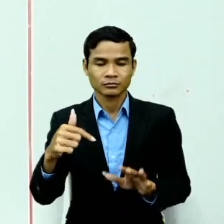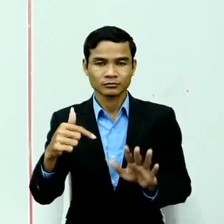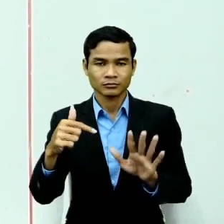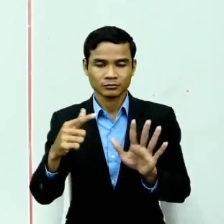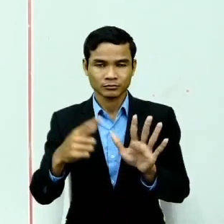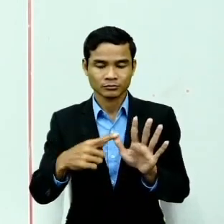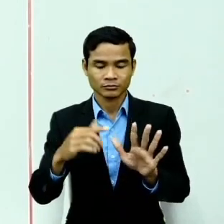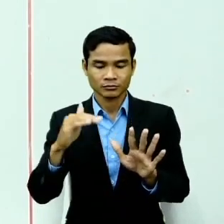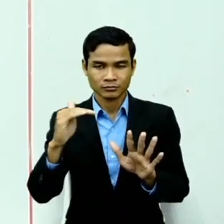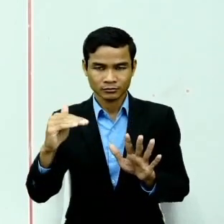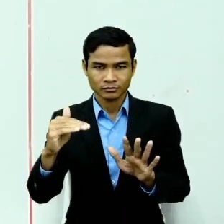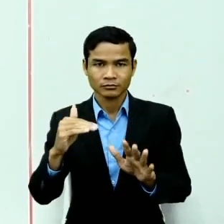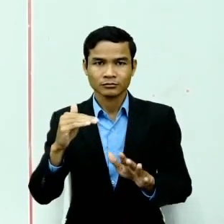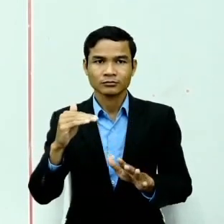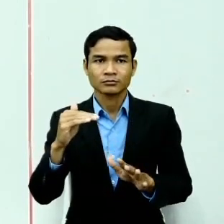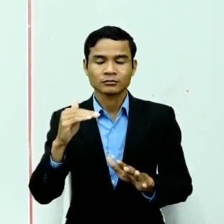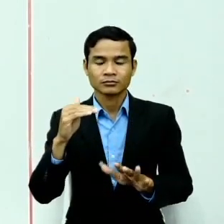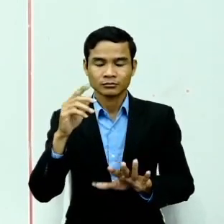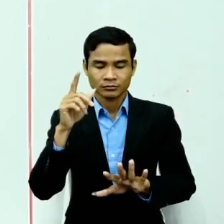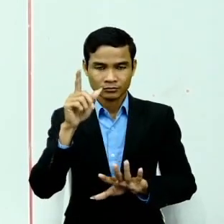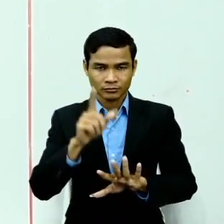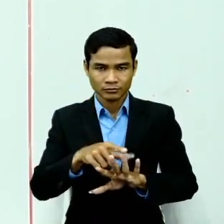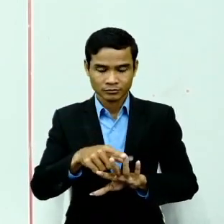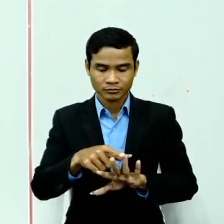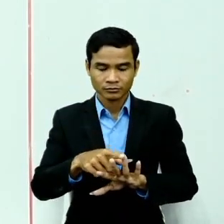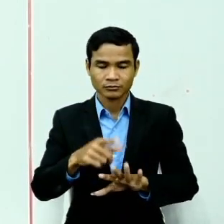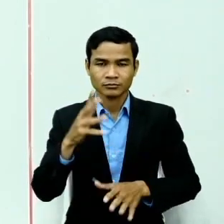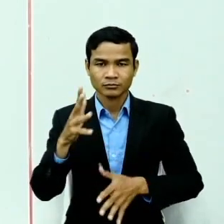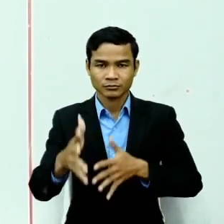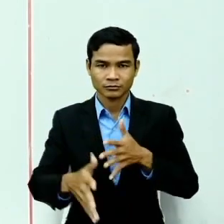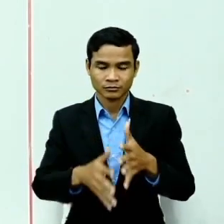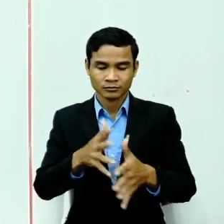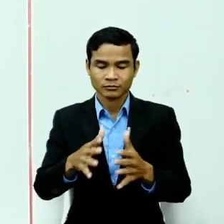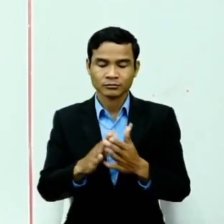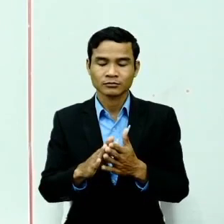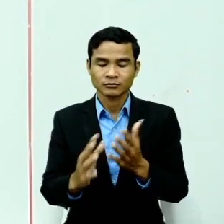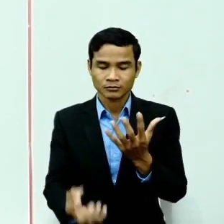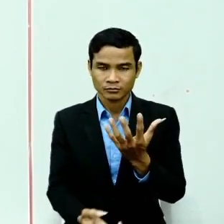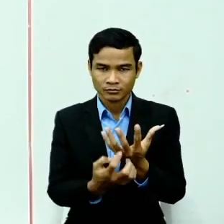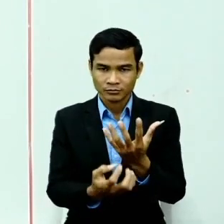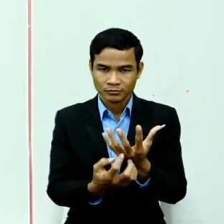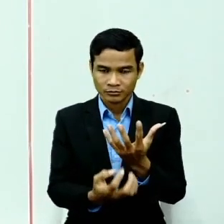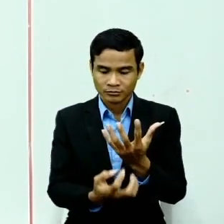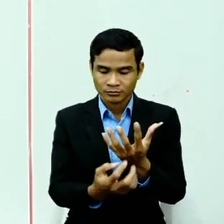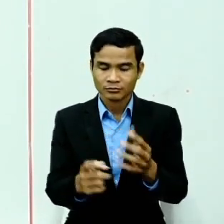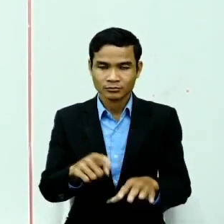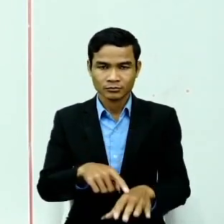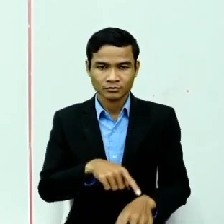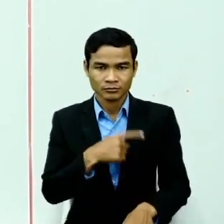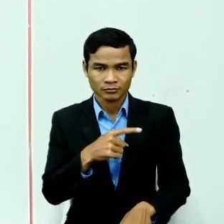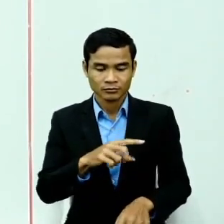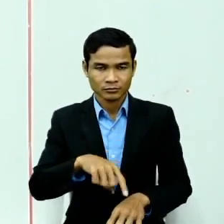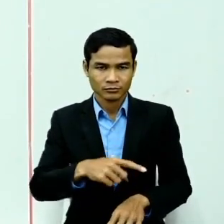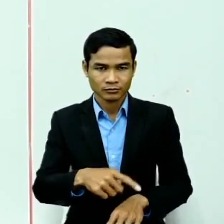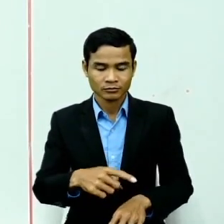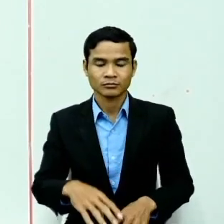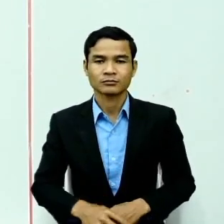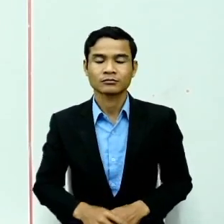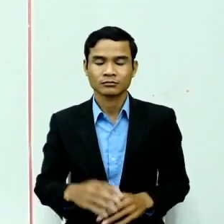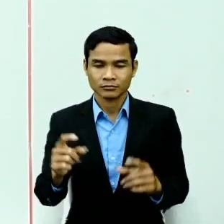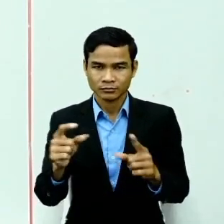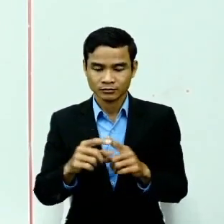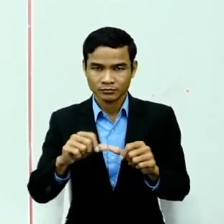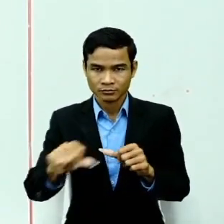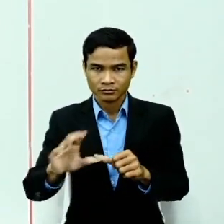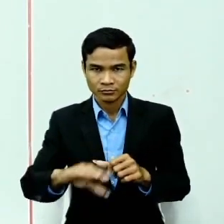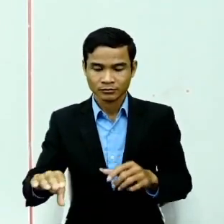xó nghe bằng tọa muối ngọa rôm ngọa chà địa bàn tó con